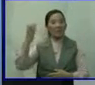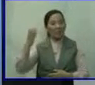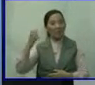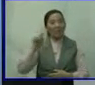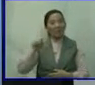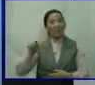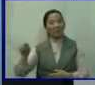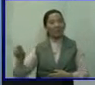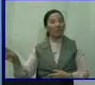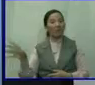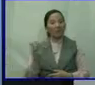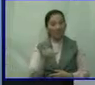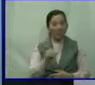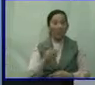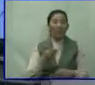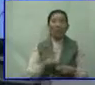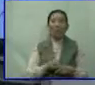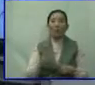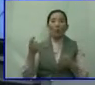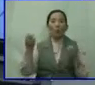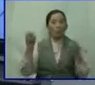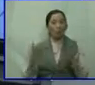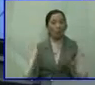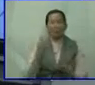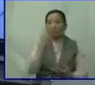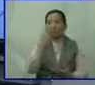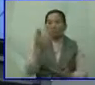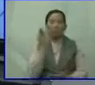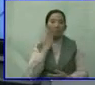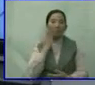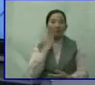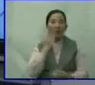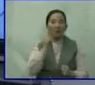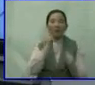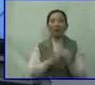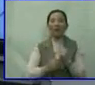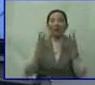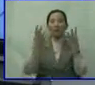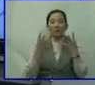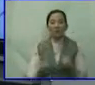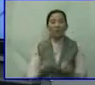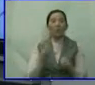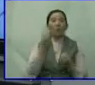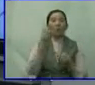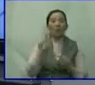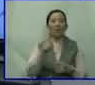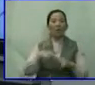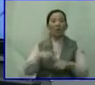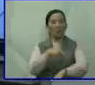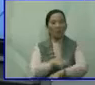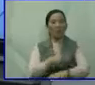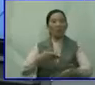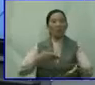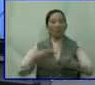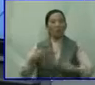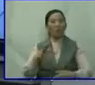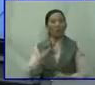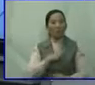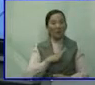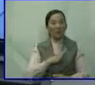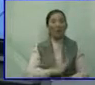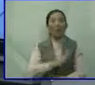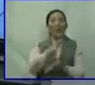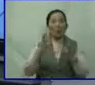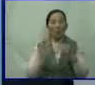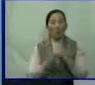так далее. Здесь очень наглядно видно каждый день, сколько километров прошел турист. И наш ответ